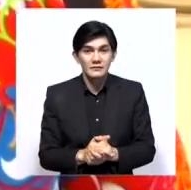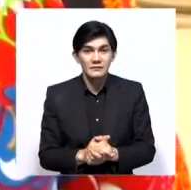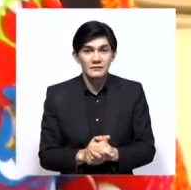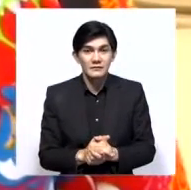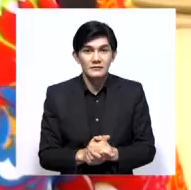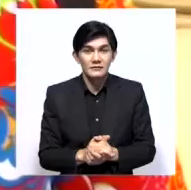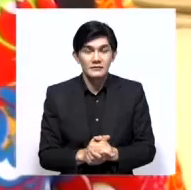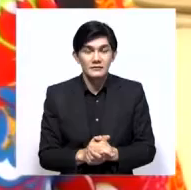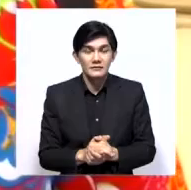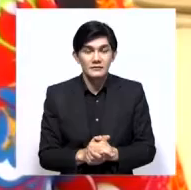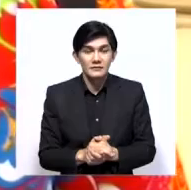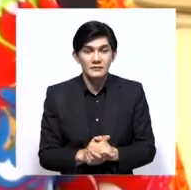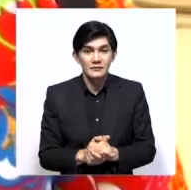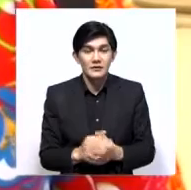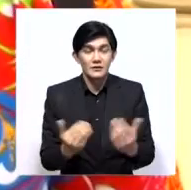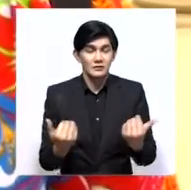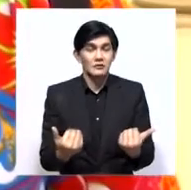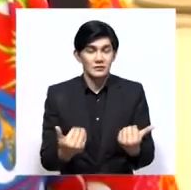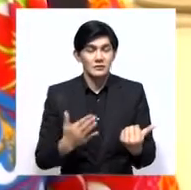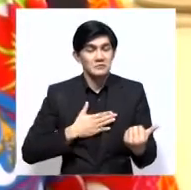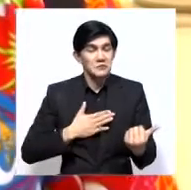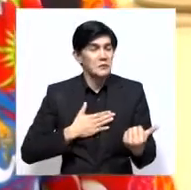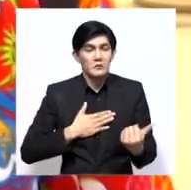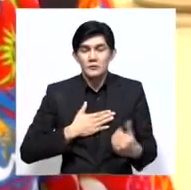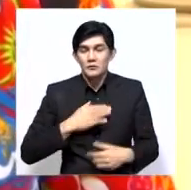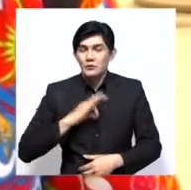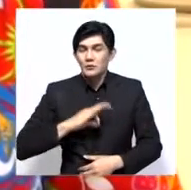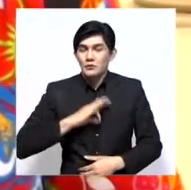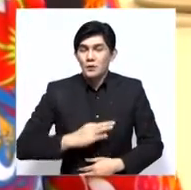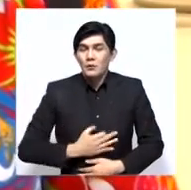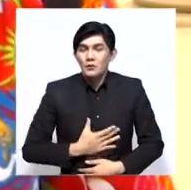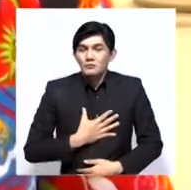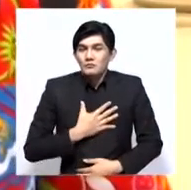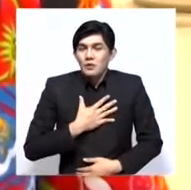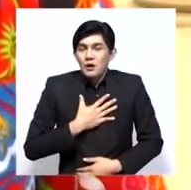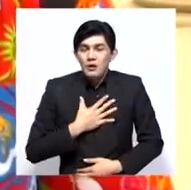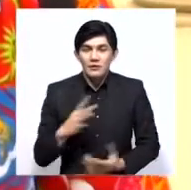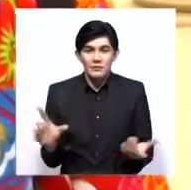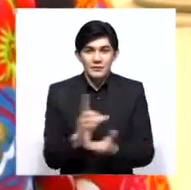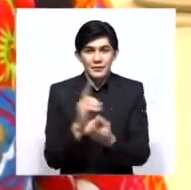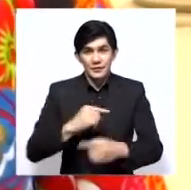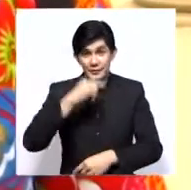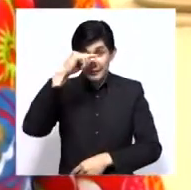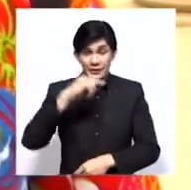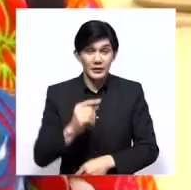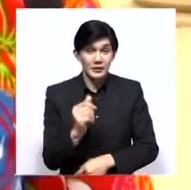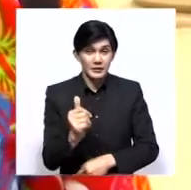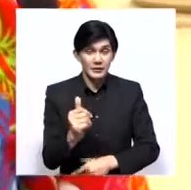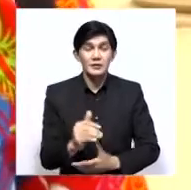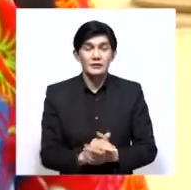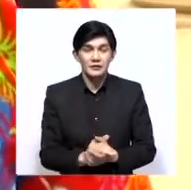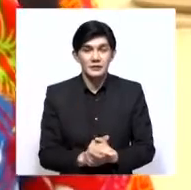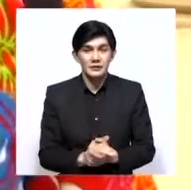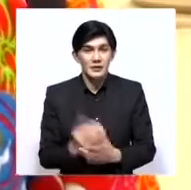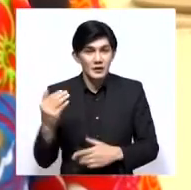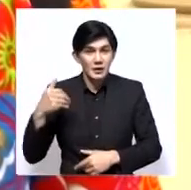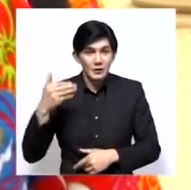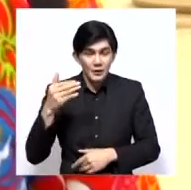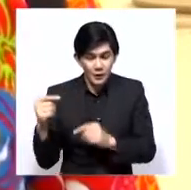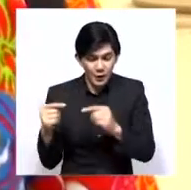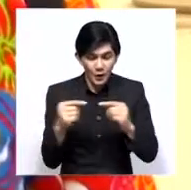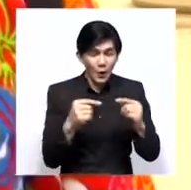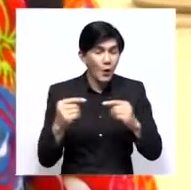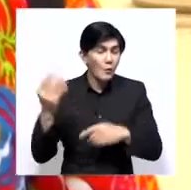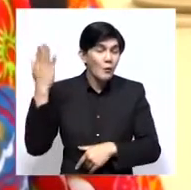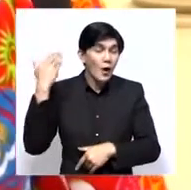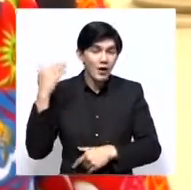คือเป็นอะไรที่เราภาคภูมิใจในวัฒนธรรมของเราที่สืบสานกันมาจากโบรา